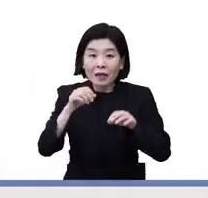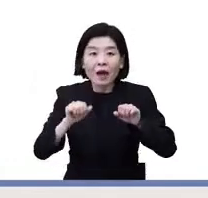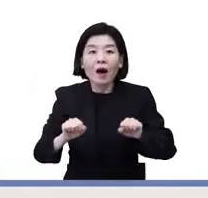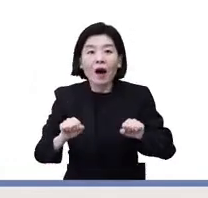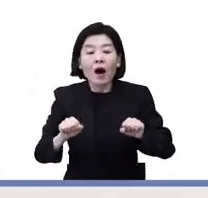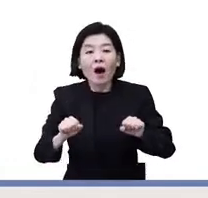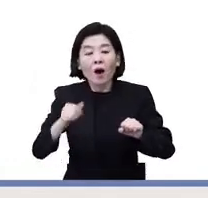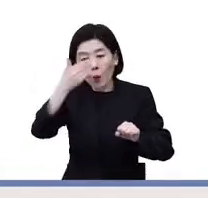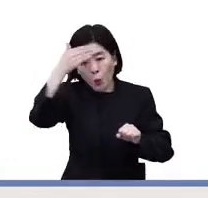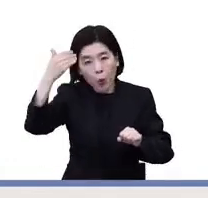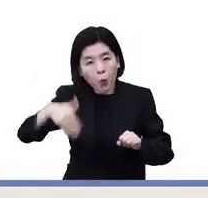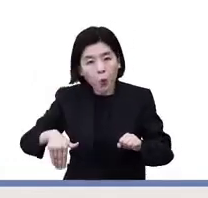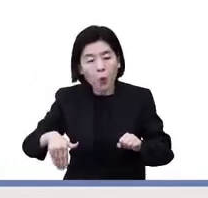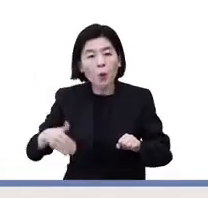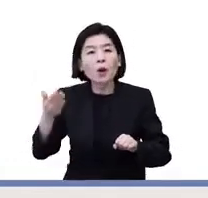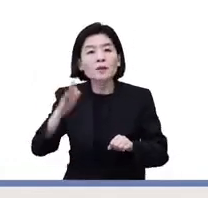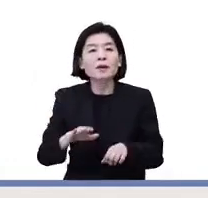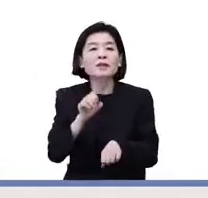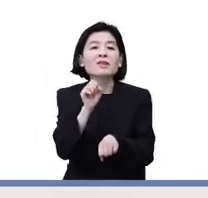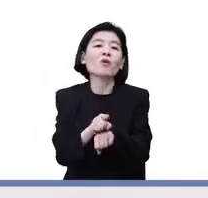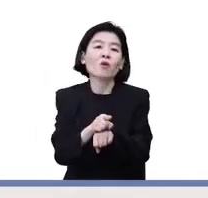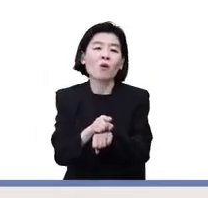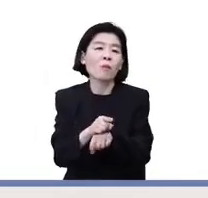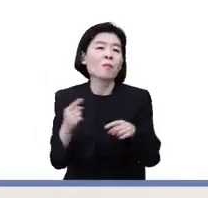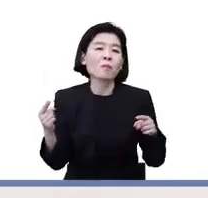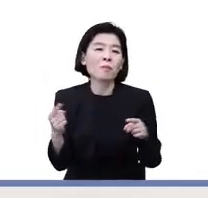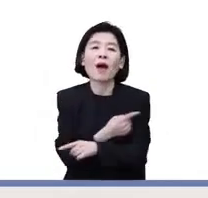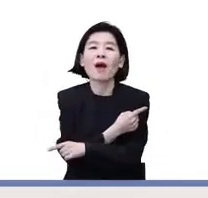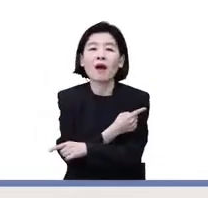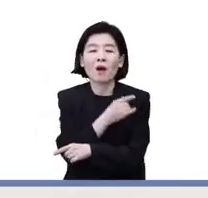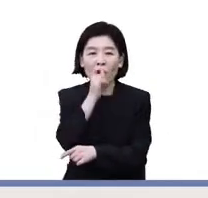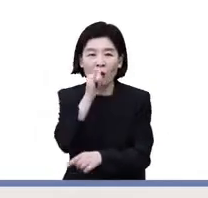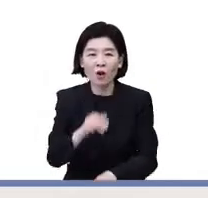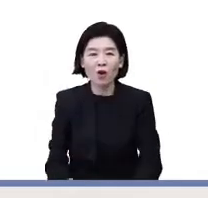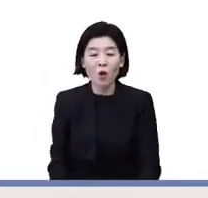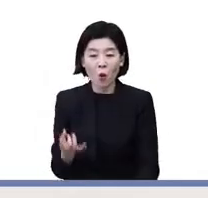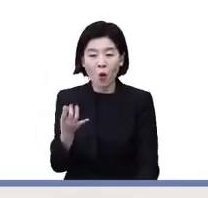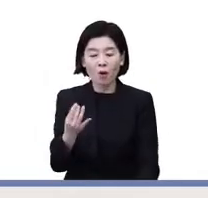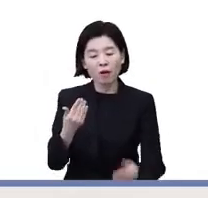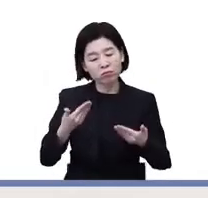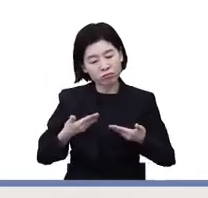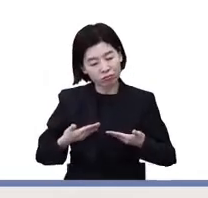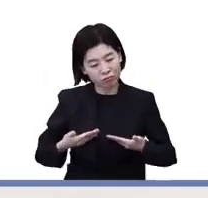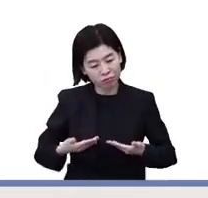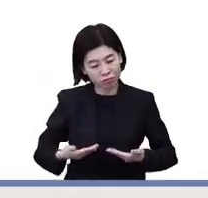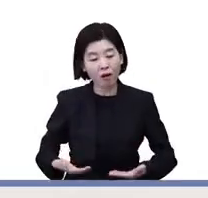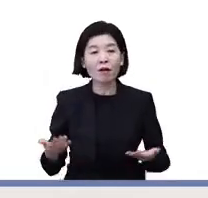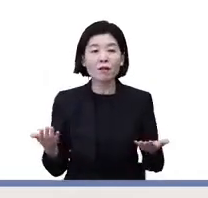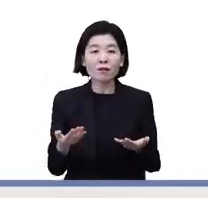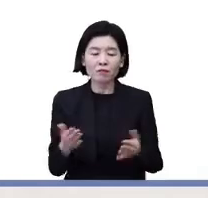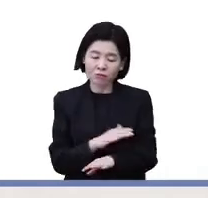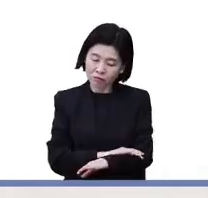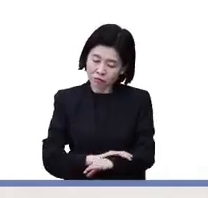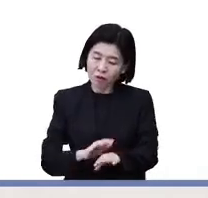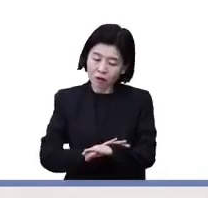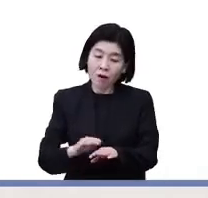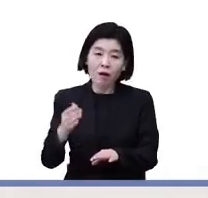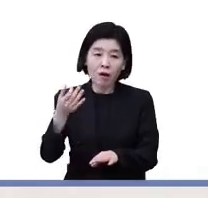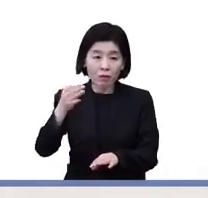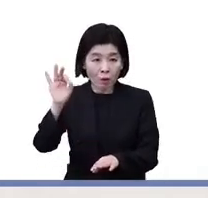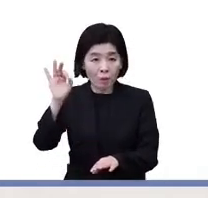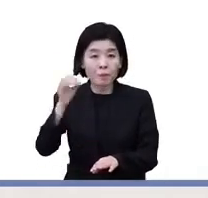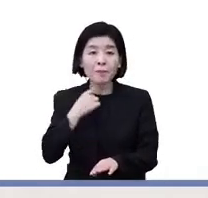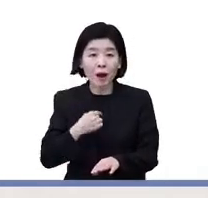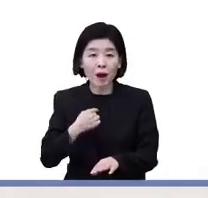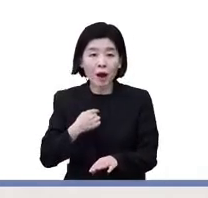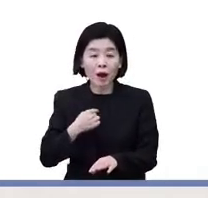변화가 왔어요. 이분이 원래는 굉장히 차분하고 계획적이고 그래서 일터에서 인정받고 자상하고 그런 분이었는데